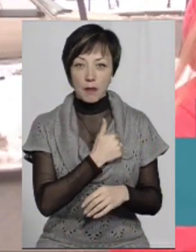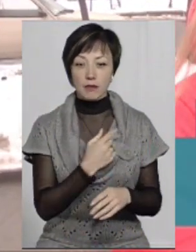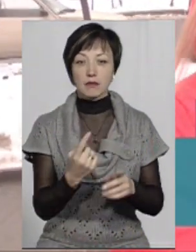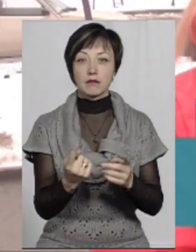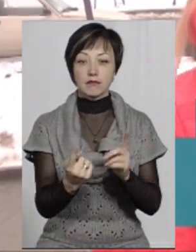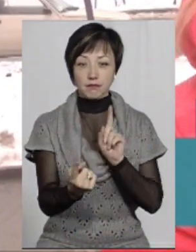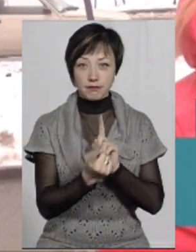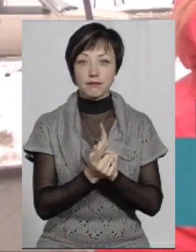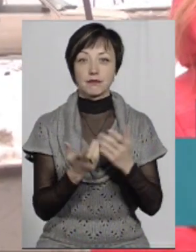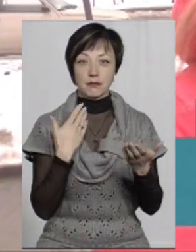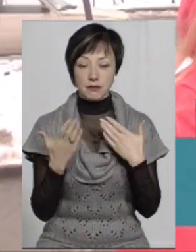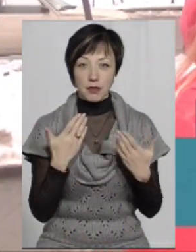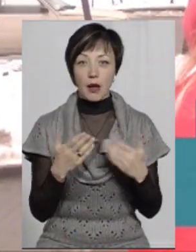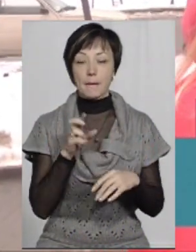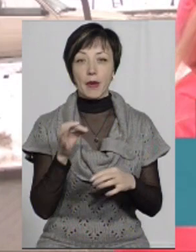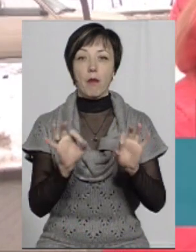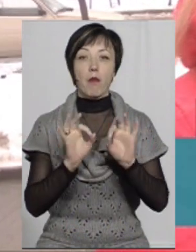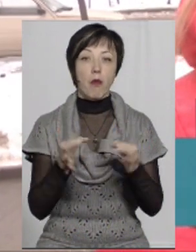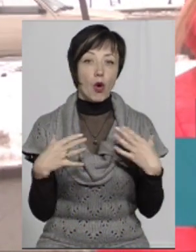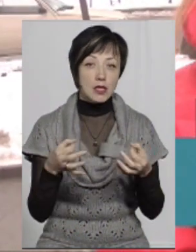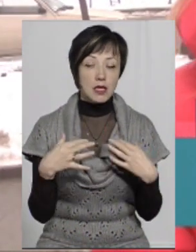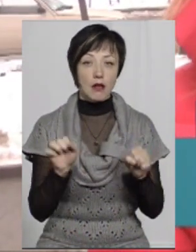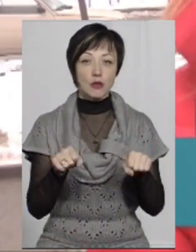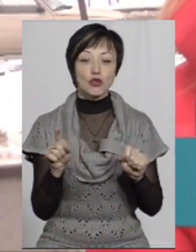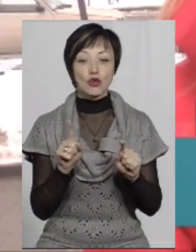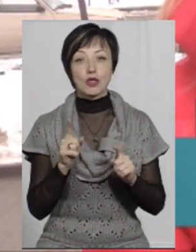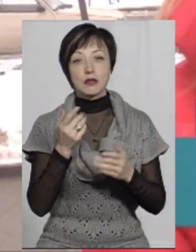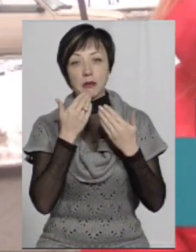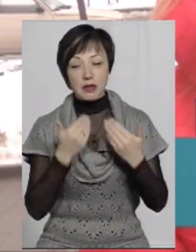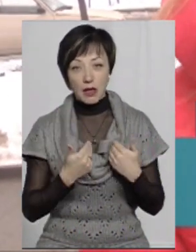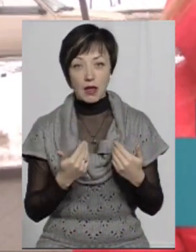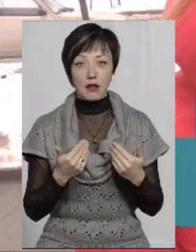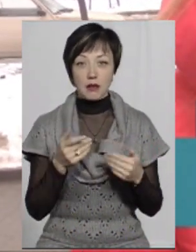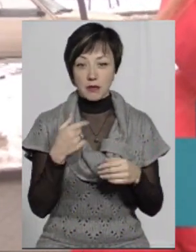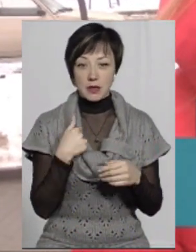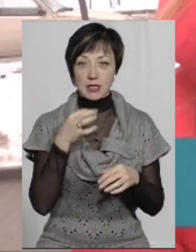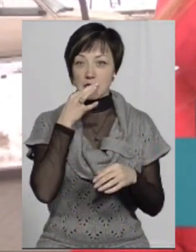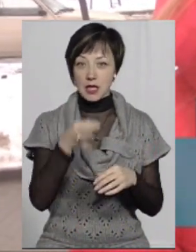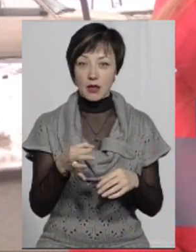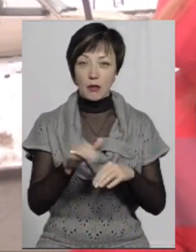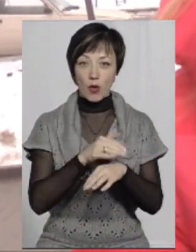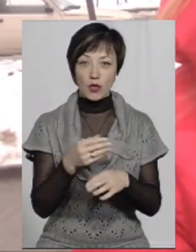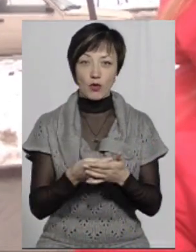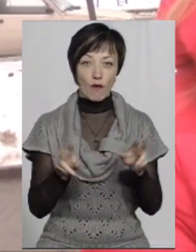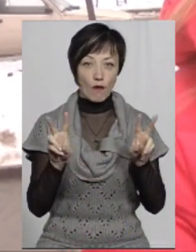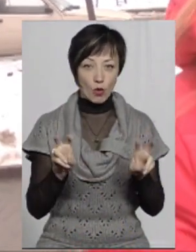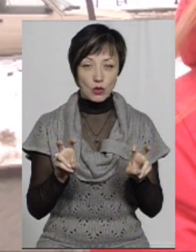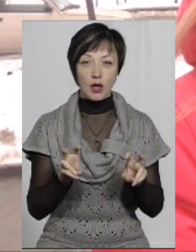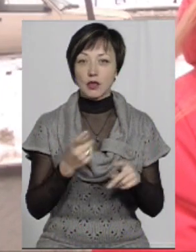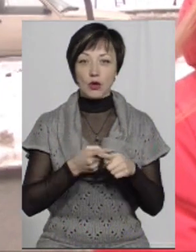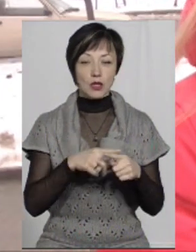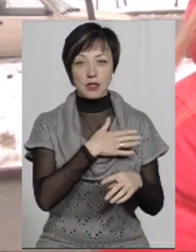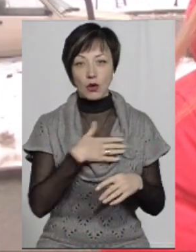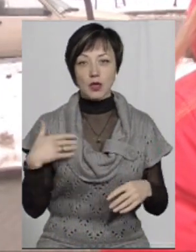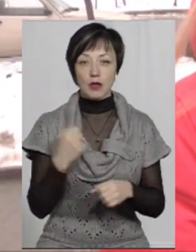пішла з нами на якийсь контакт, якби вона пояснила, якби вона, можливо, щось розпитала, тим більше, що ми сказали, що ми з благодійного фонду, вона того не